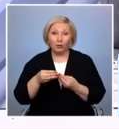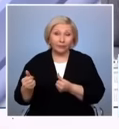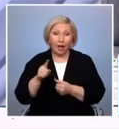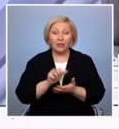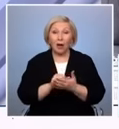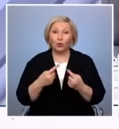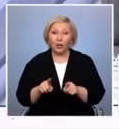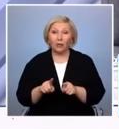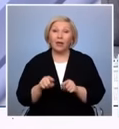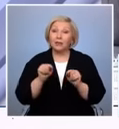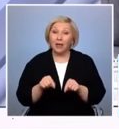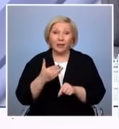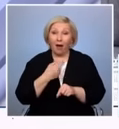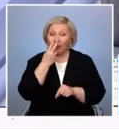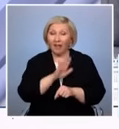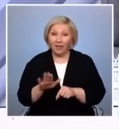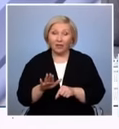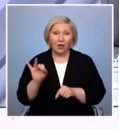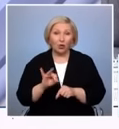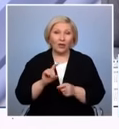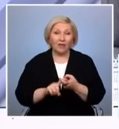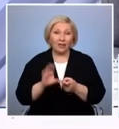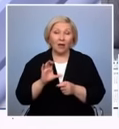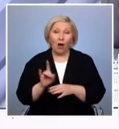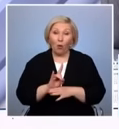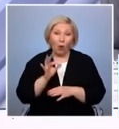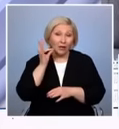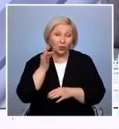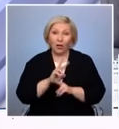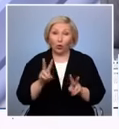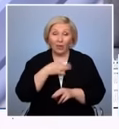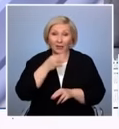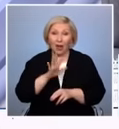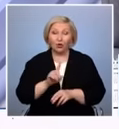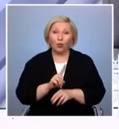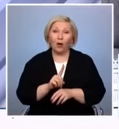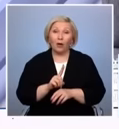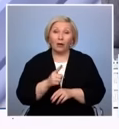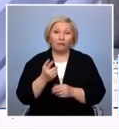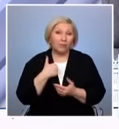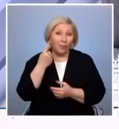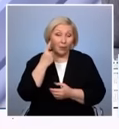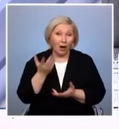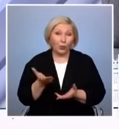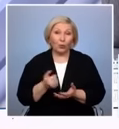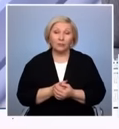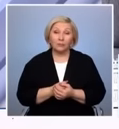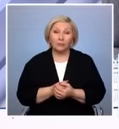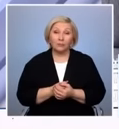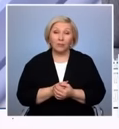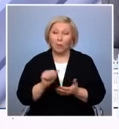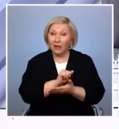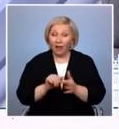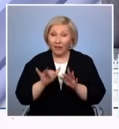прошлых разов и в отличие вообще от стилистики подобных мероприятий, где безгранично все всегда обещается и прямо да, сделаем,